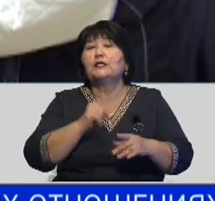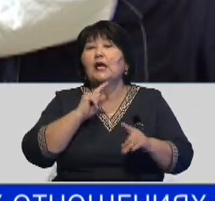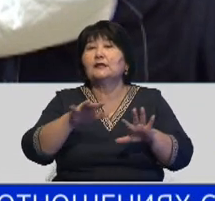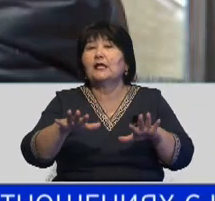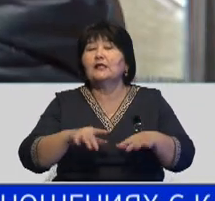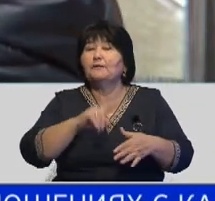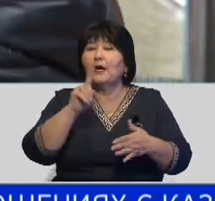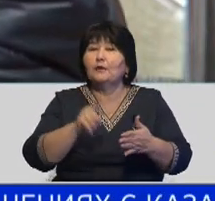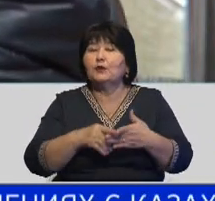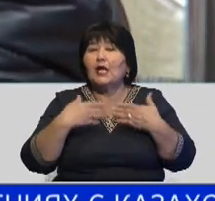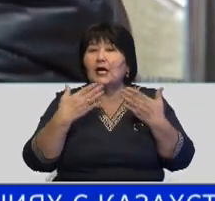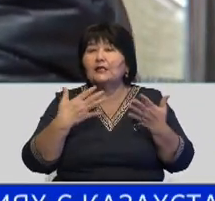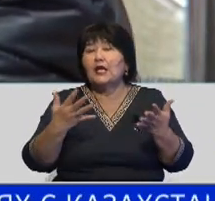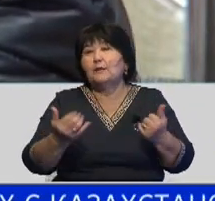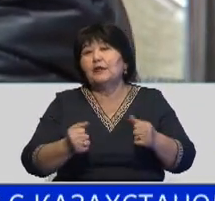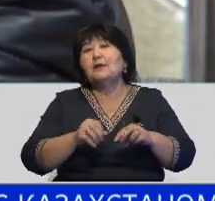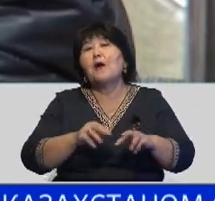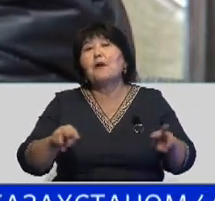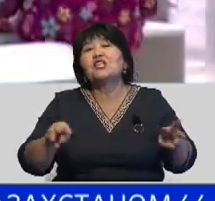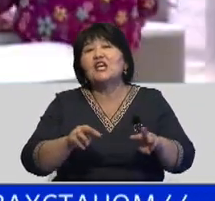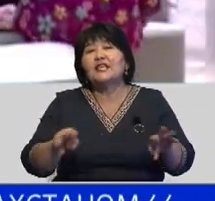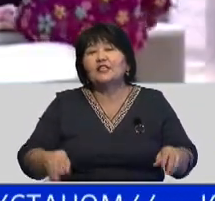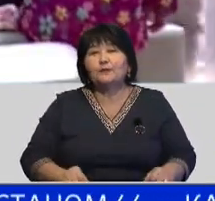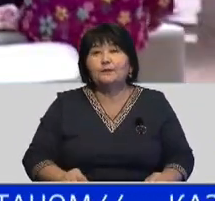заседания по вопросам чтения принял мажилис